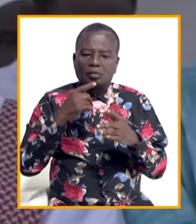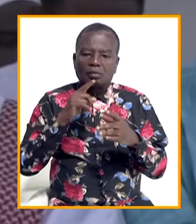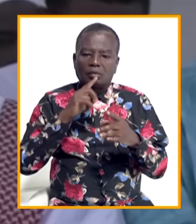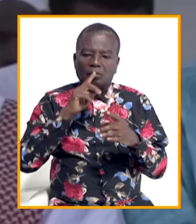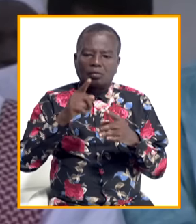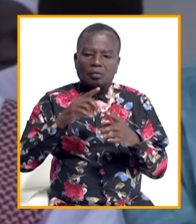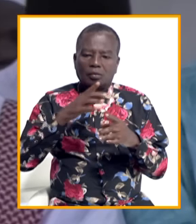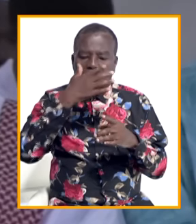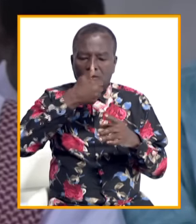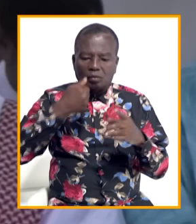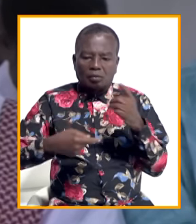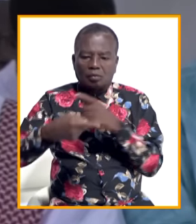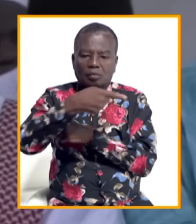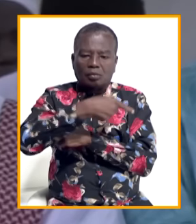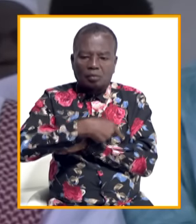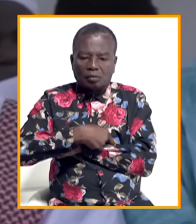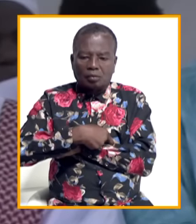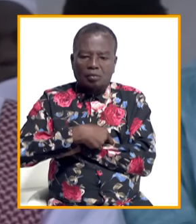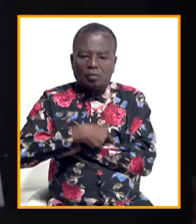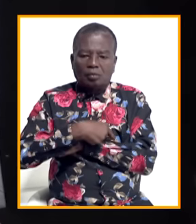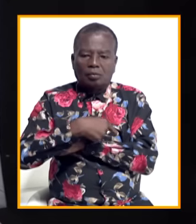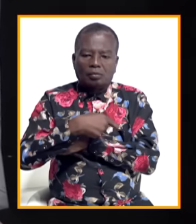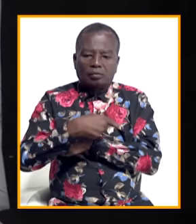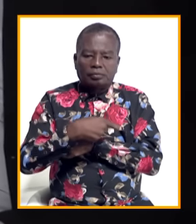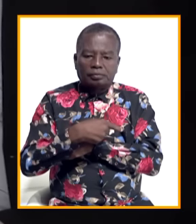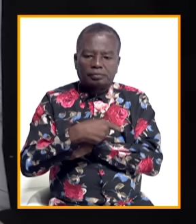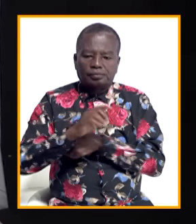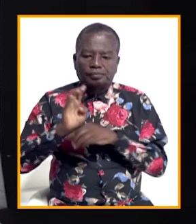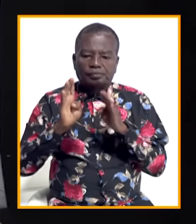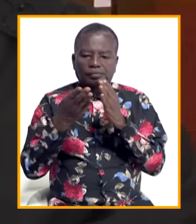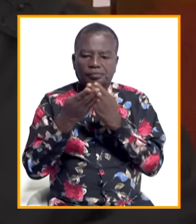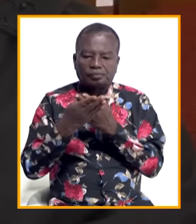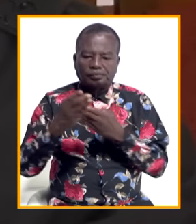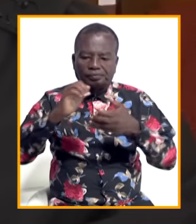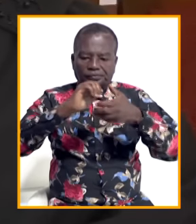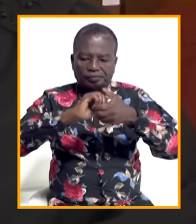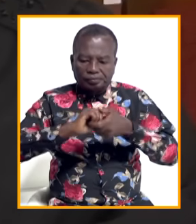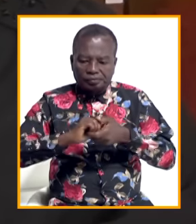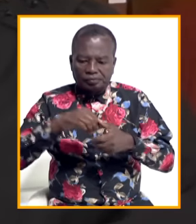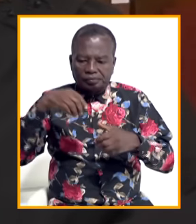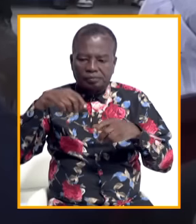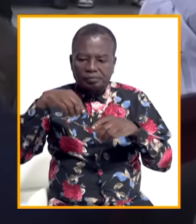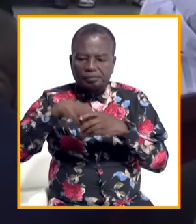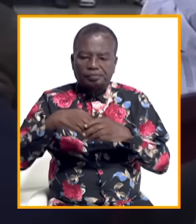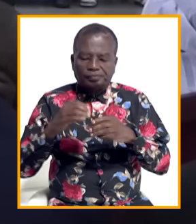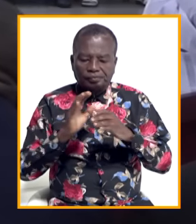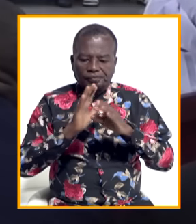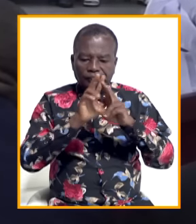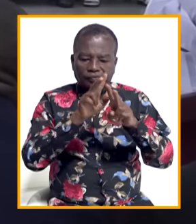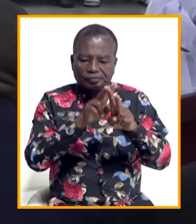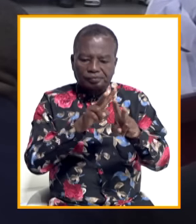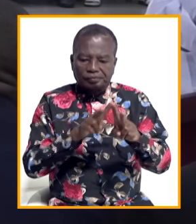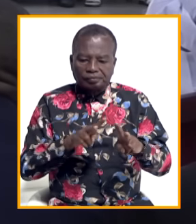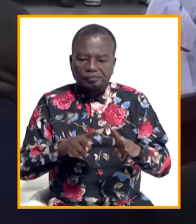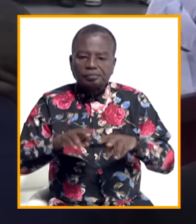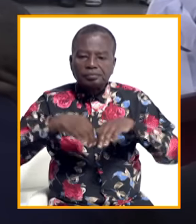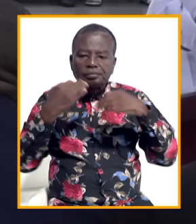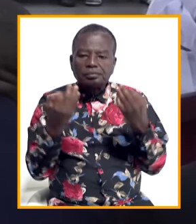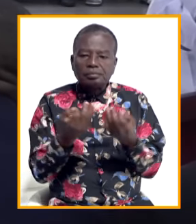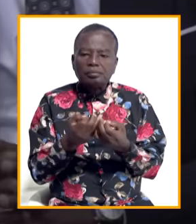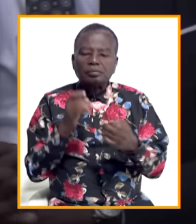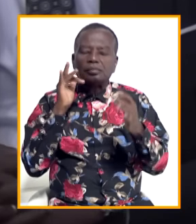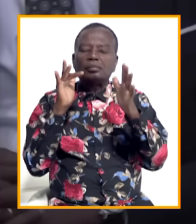fasse Dieu qu'il soit parmi les habitants du paradis. Face à l'élan de solidarité manifesté lors de ses obsèques, la famille du défunt se